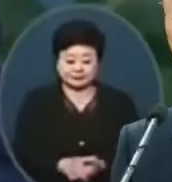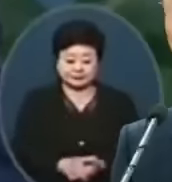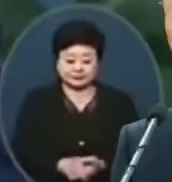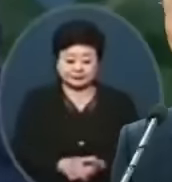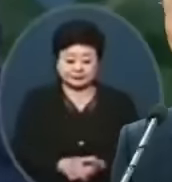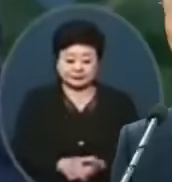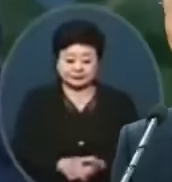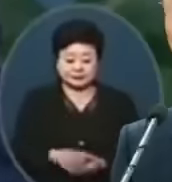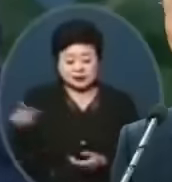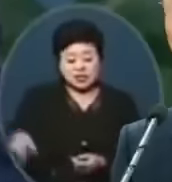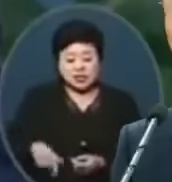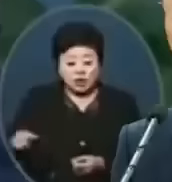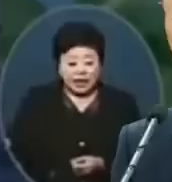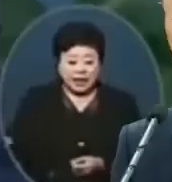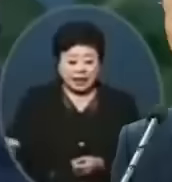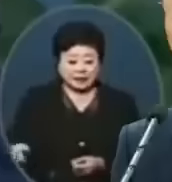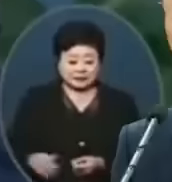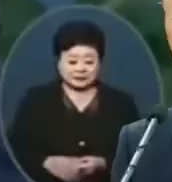저녁에